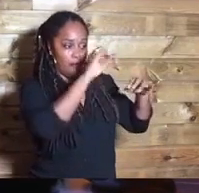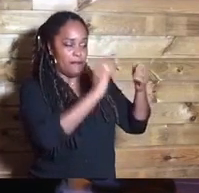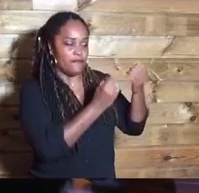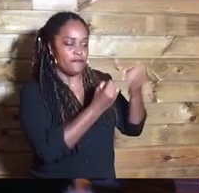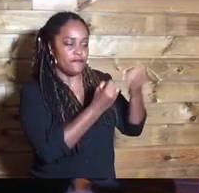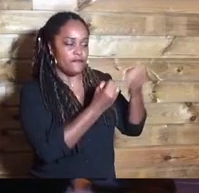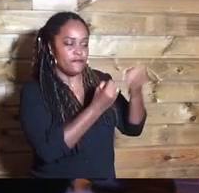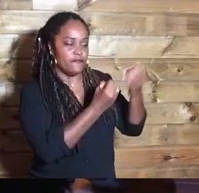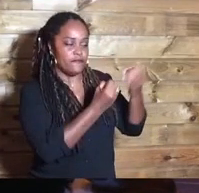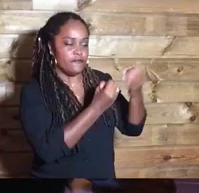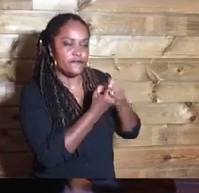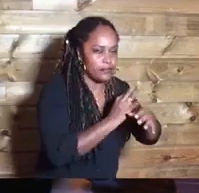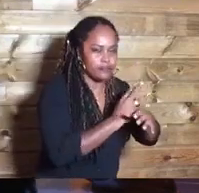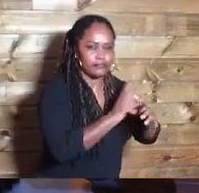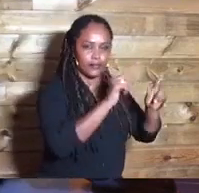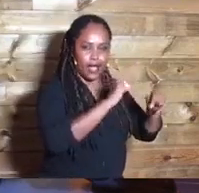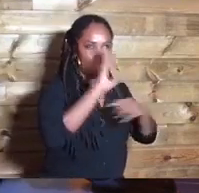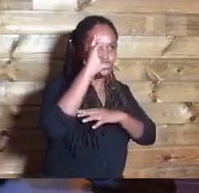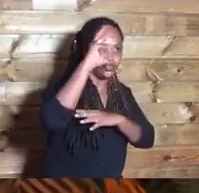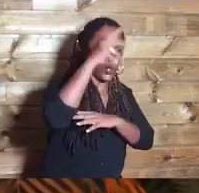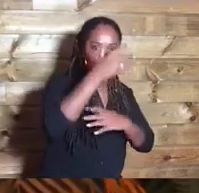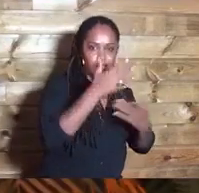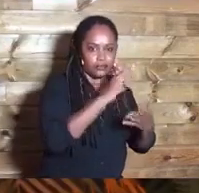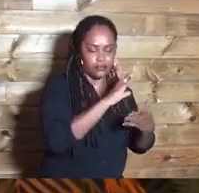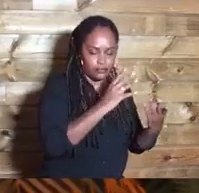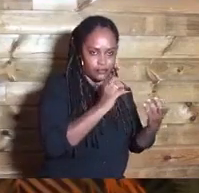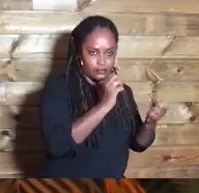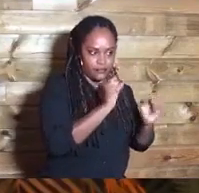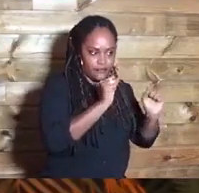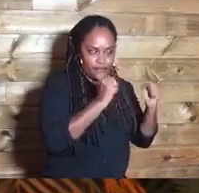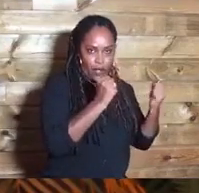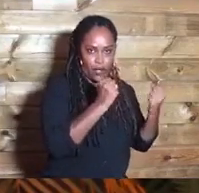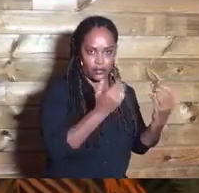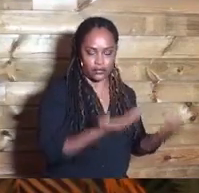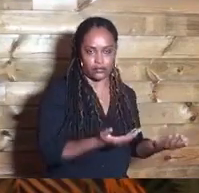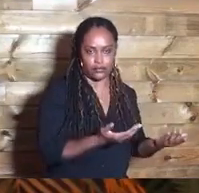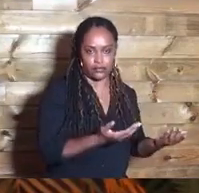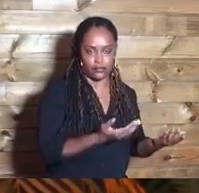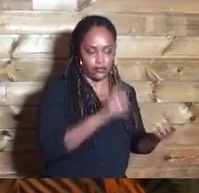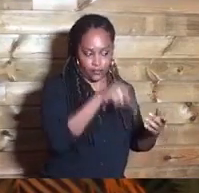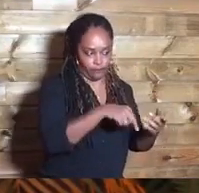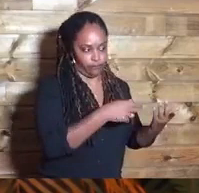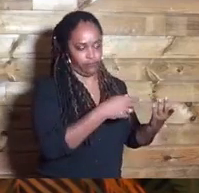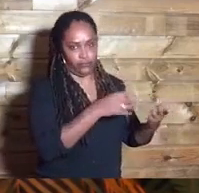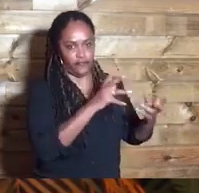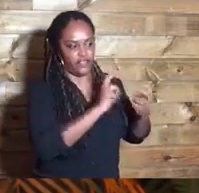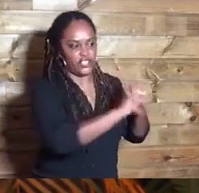chercher, en nous trouver et en nous développer. Plutôt que nous allons planter des bitins qui ont consommé l'eau, des côtés, là, il n'y a pas ni de l'eau.